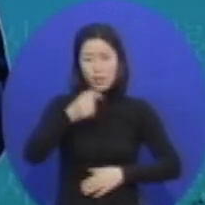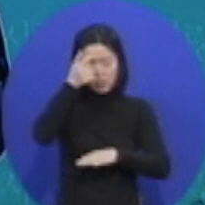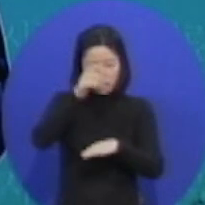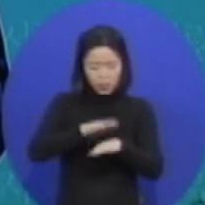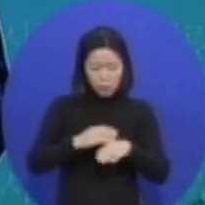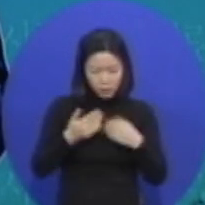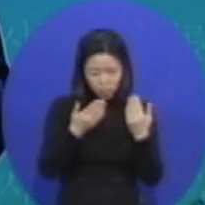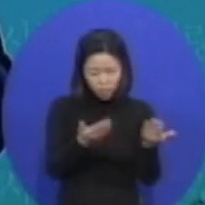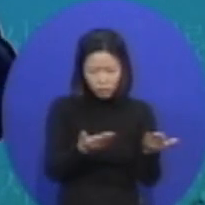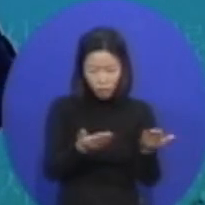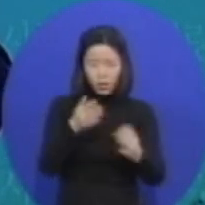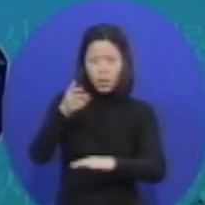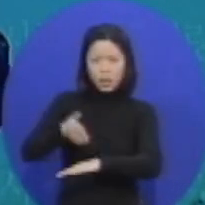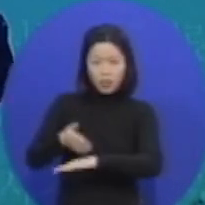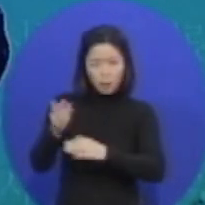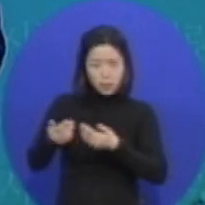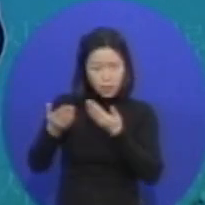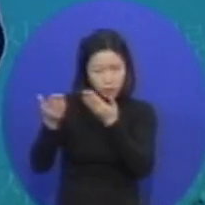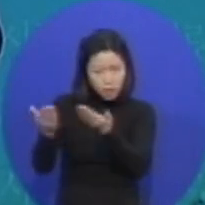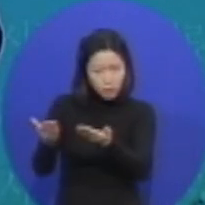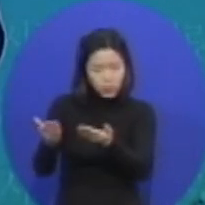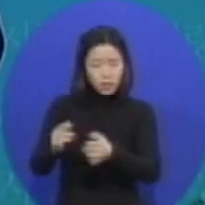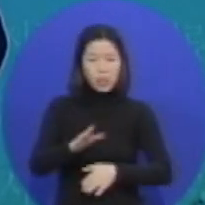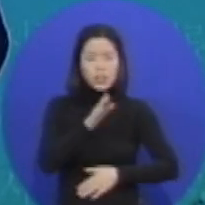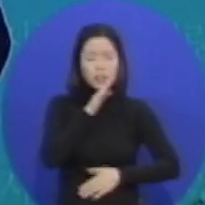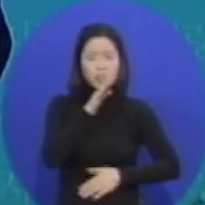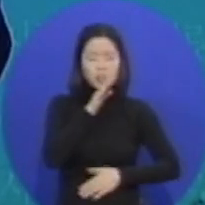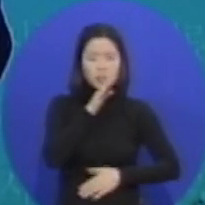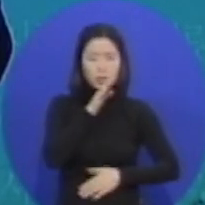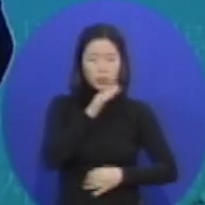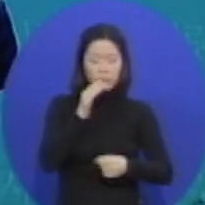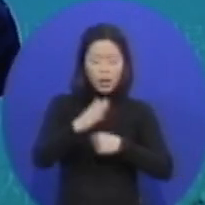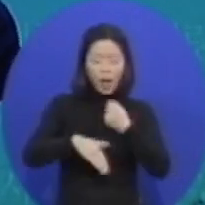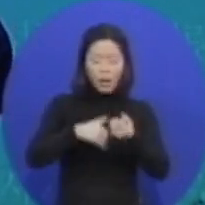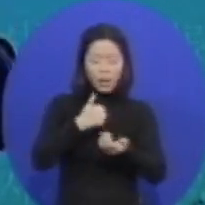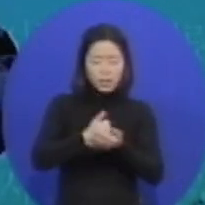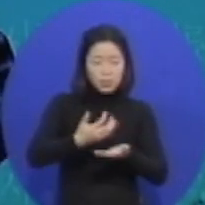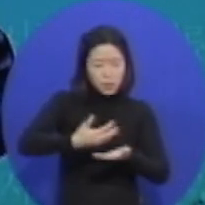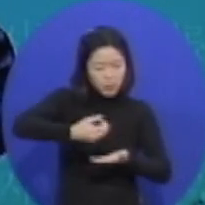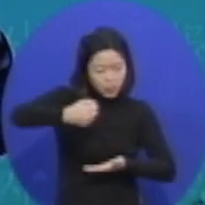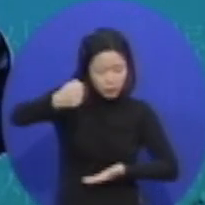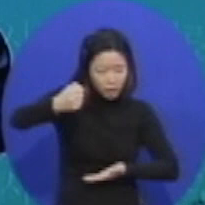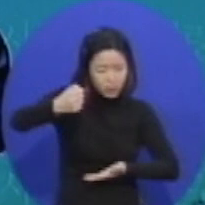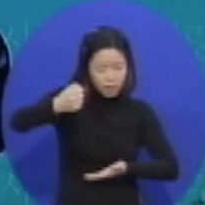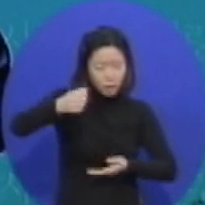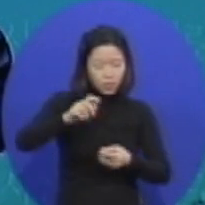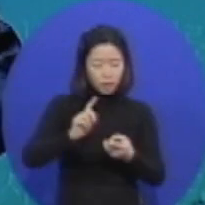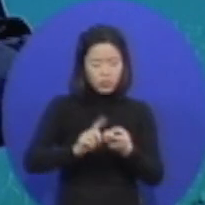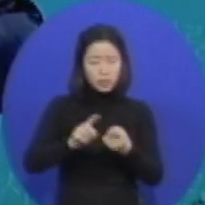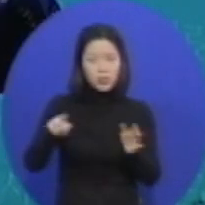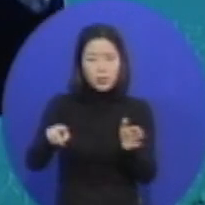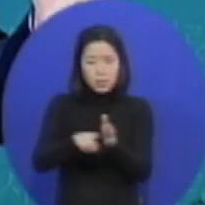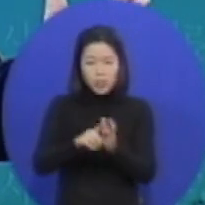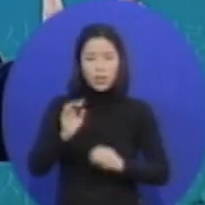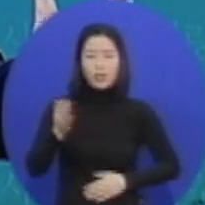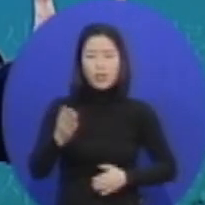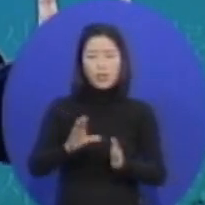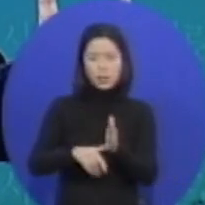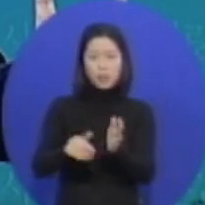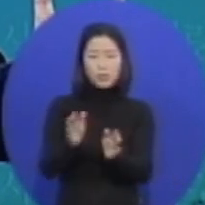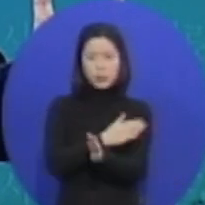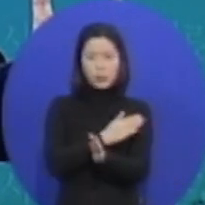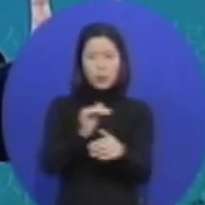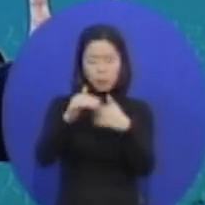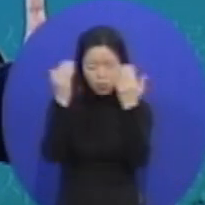감사하는 것이 실제로 그것을 받으시는 하나님 이 싶다고 정말 내가 믿게 될 때부터 모든게 달라지는